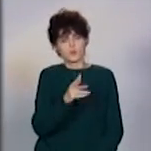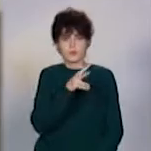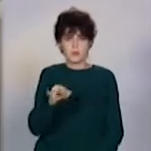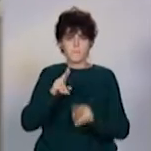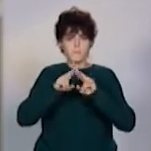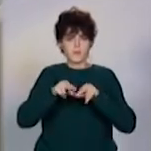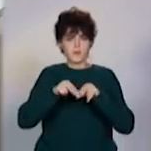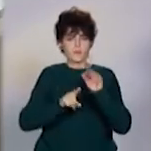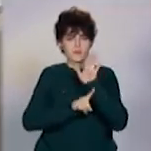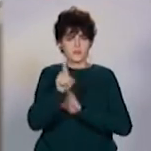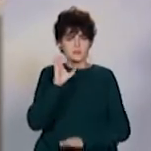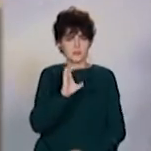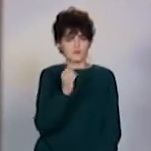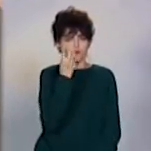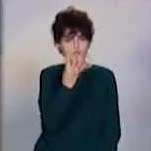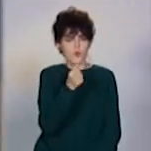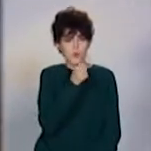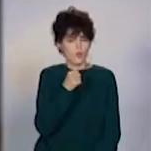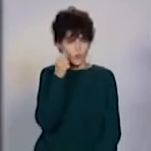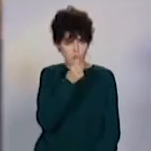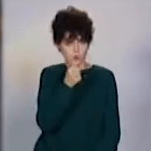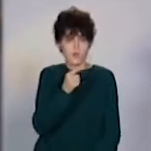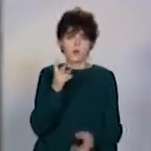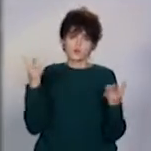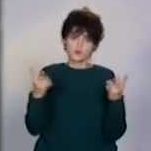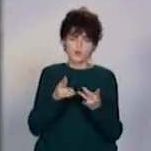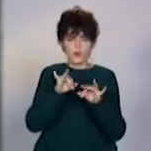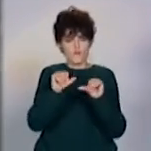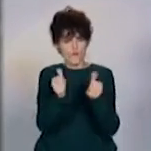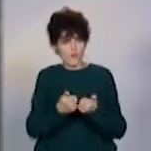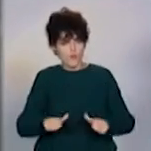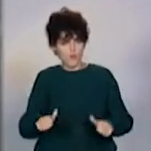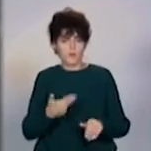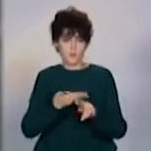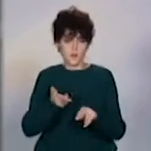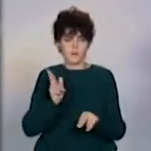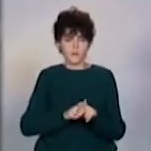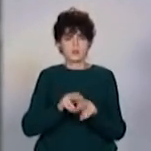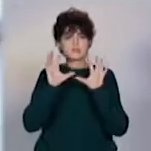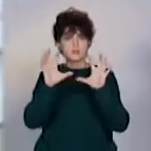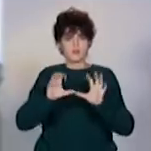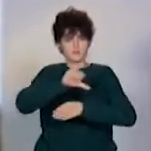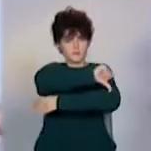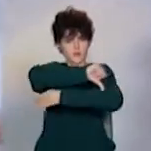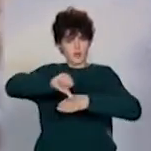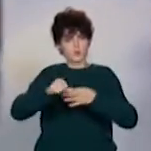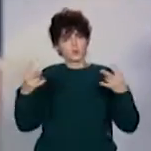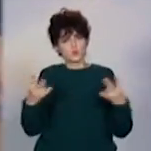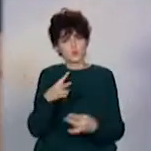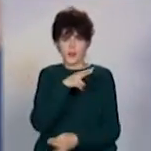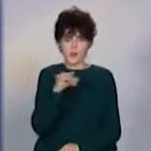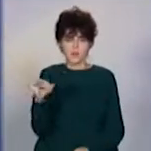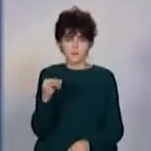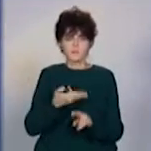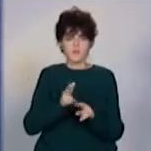до 14 років мали б перетинати лінію розмежування лише за закордонними паспортами. Та